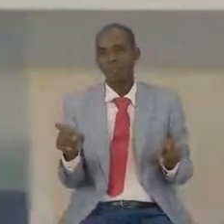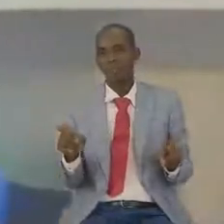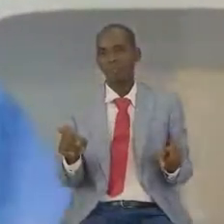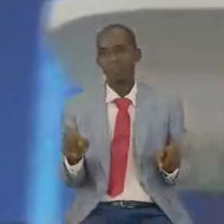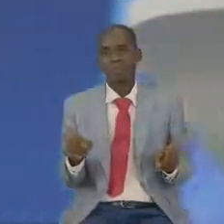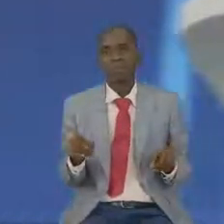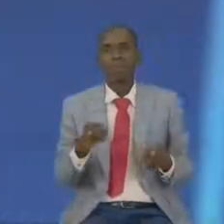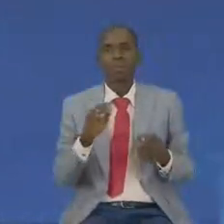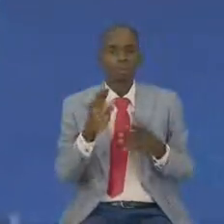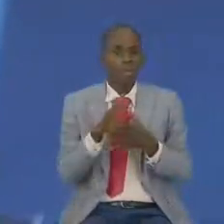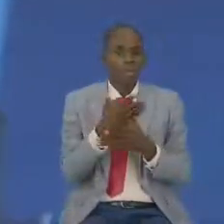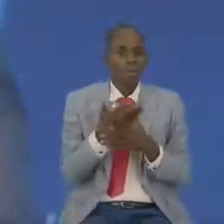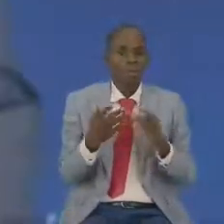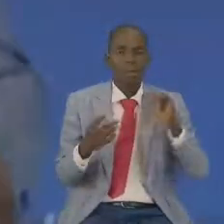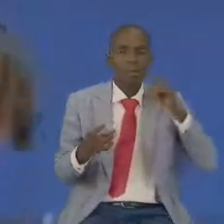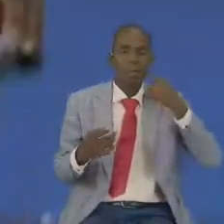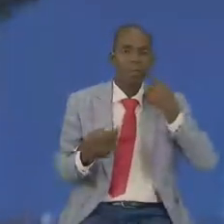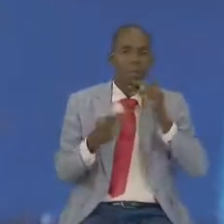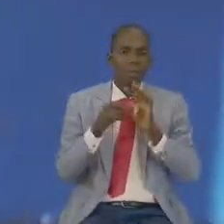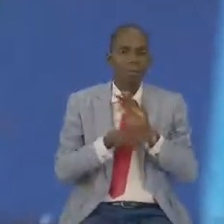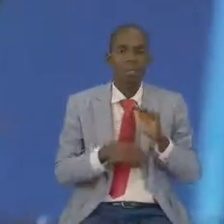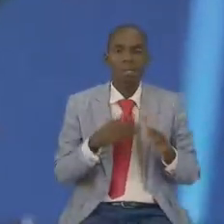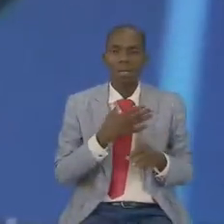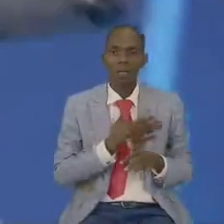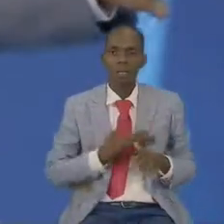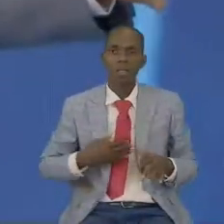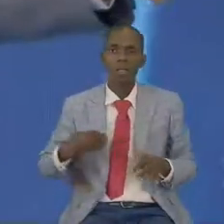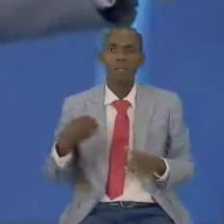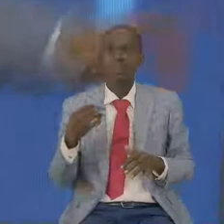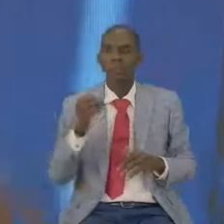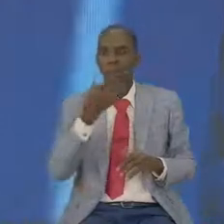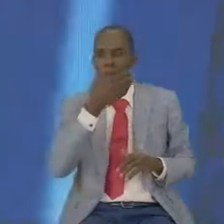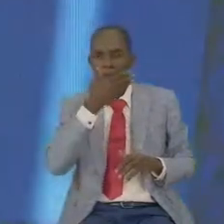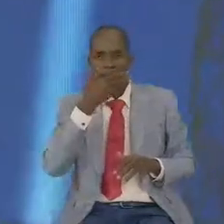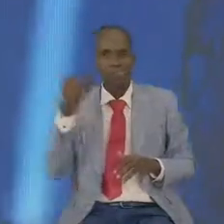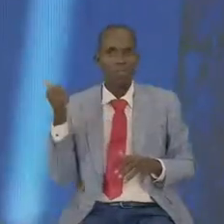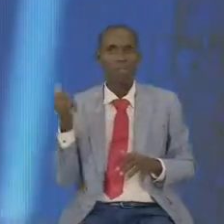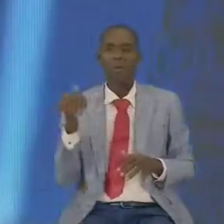différente entre amer et meilleur en anglais, c'est une seule